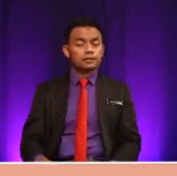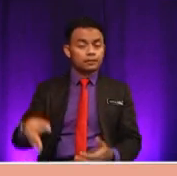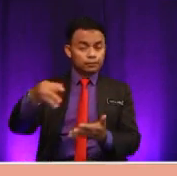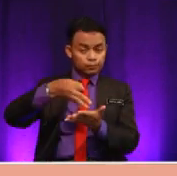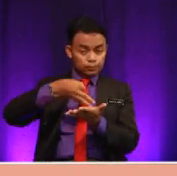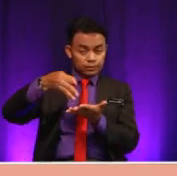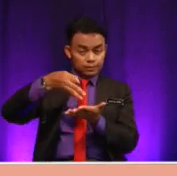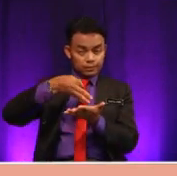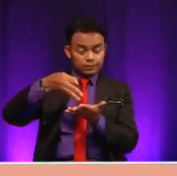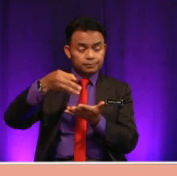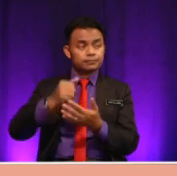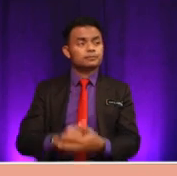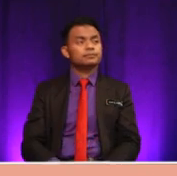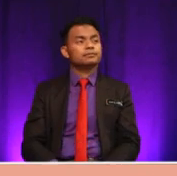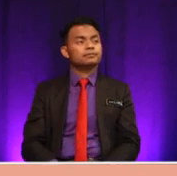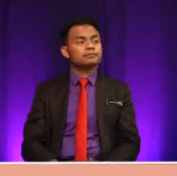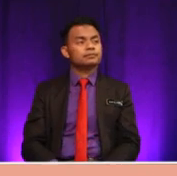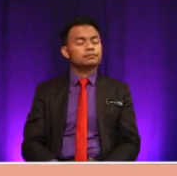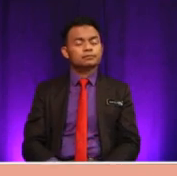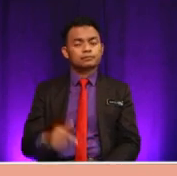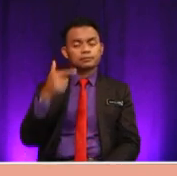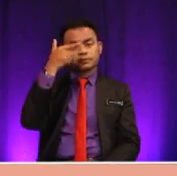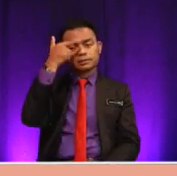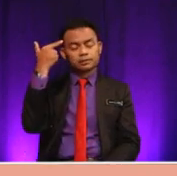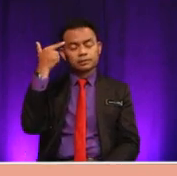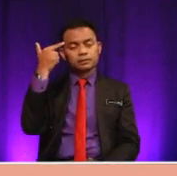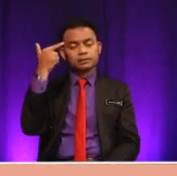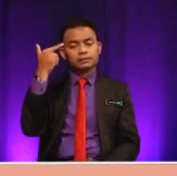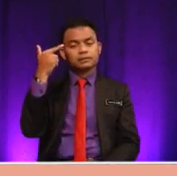merupakan komponen ketangkasan Oke